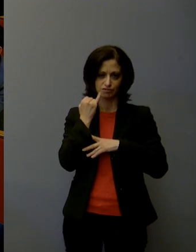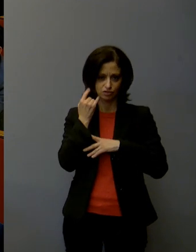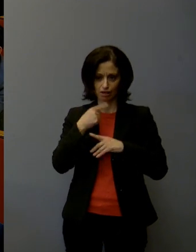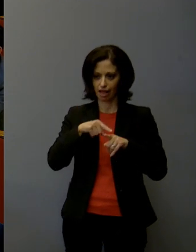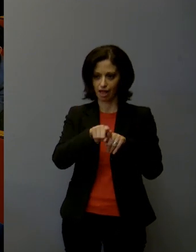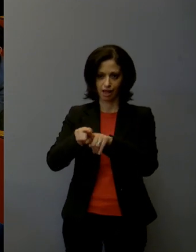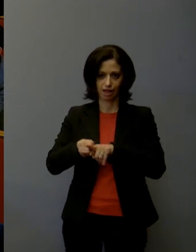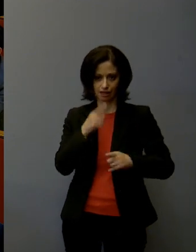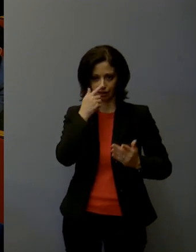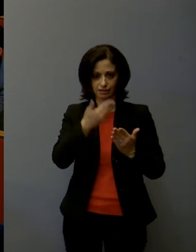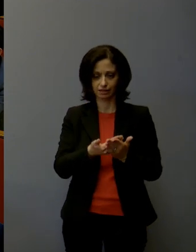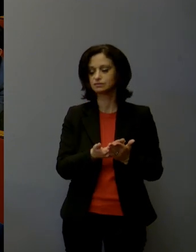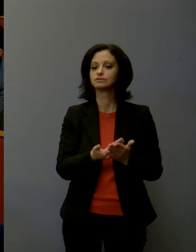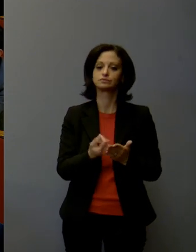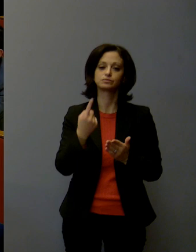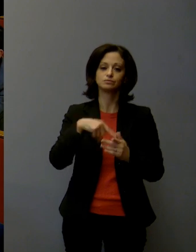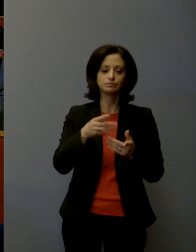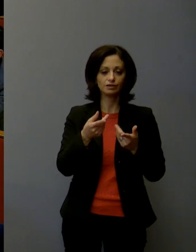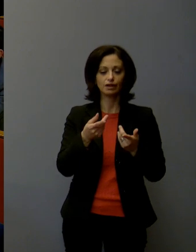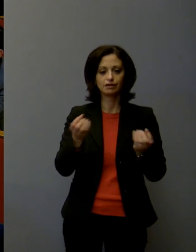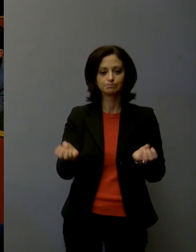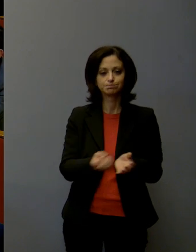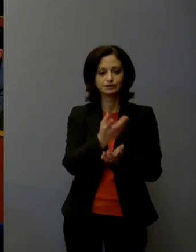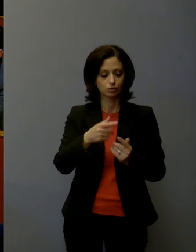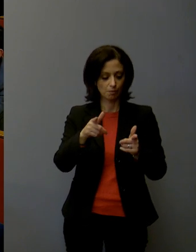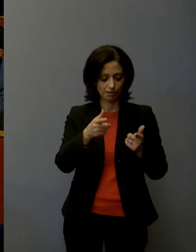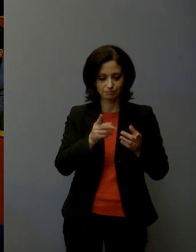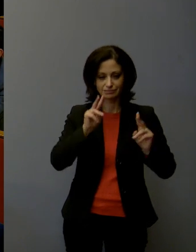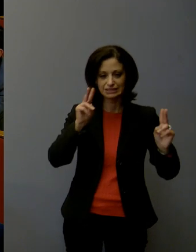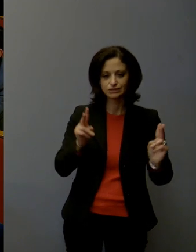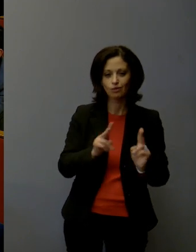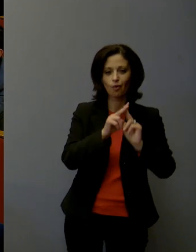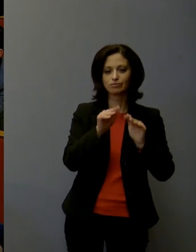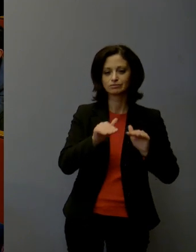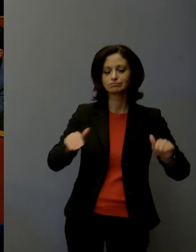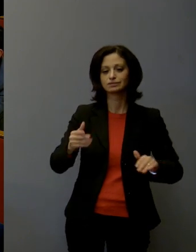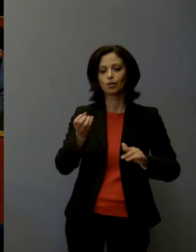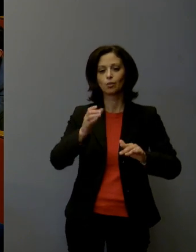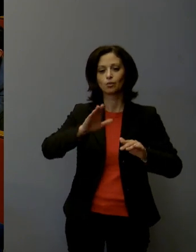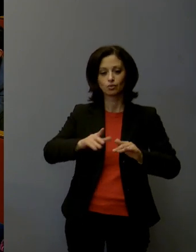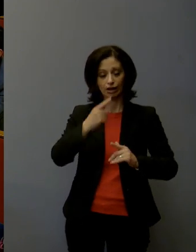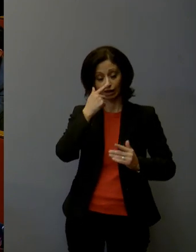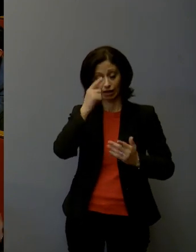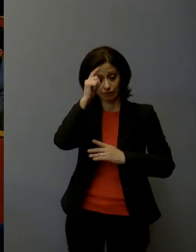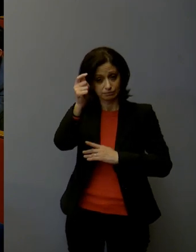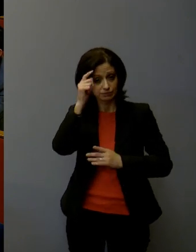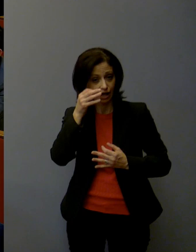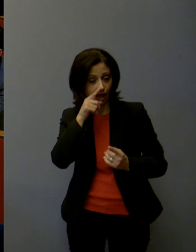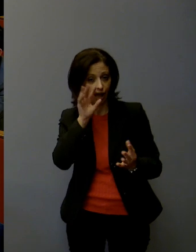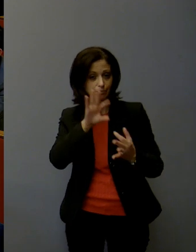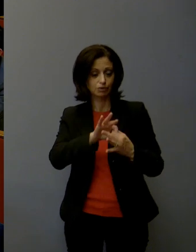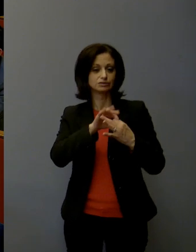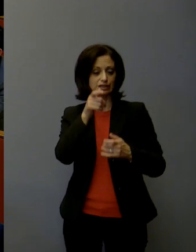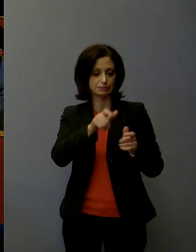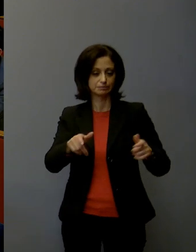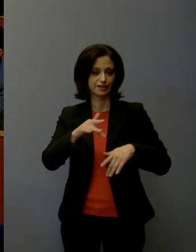creando proprio un palinsesto di occasioni culturali dedicati quindi a soggetti con con fragilità